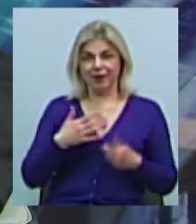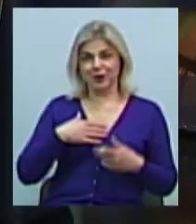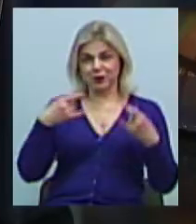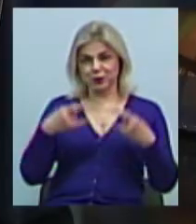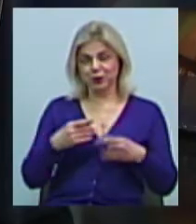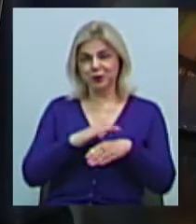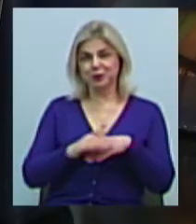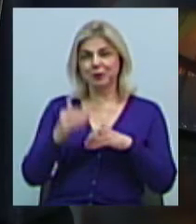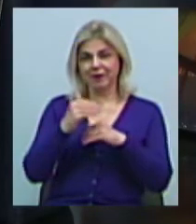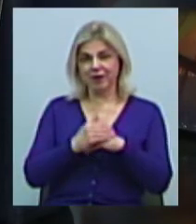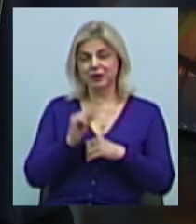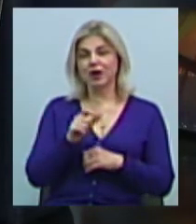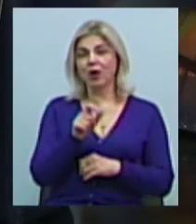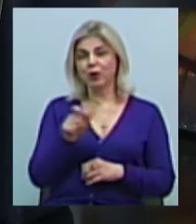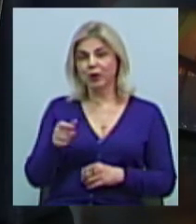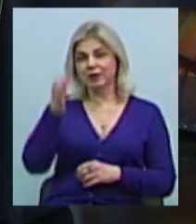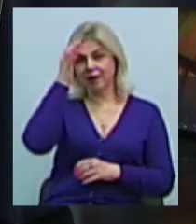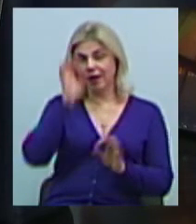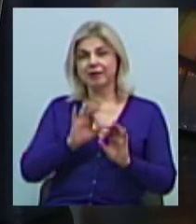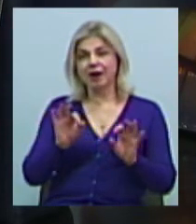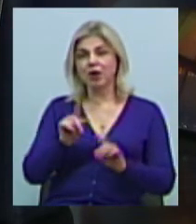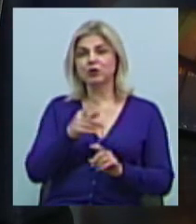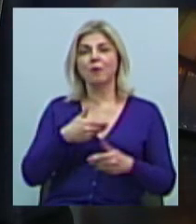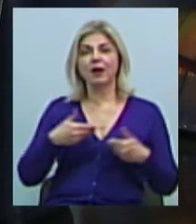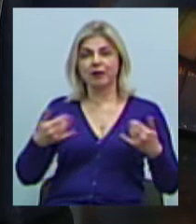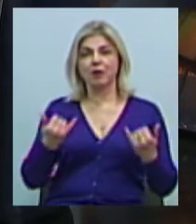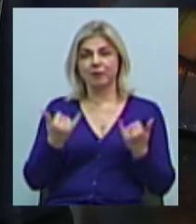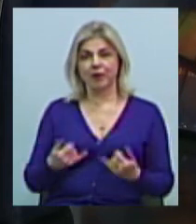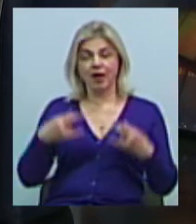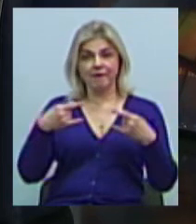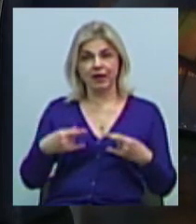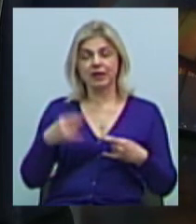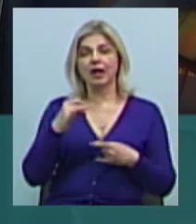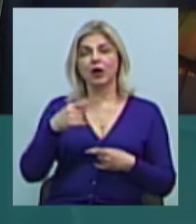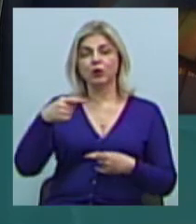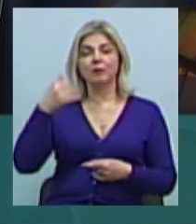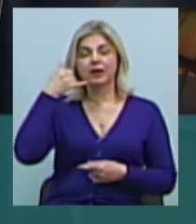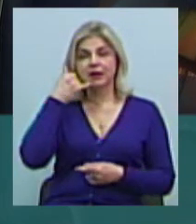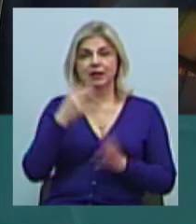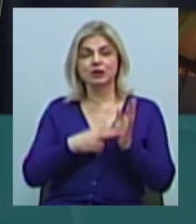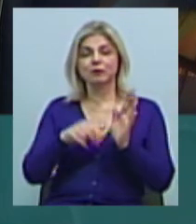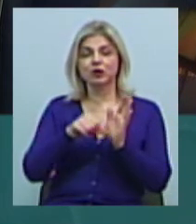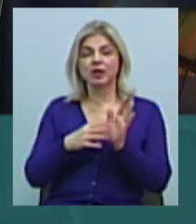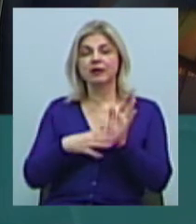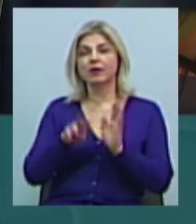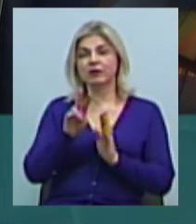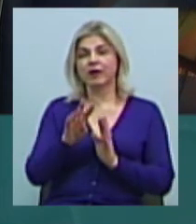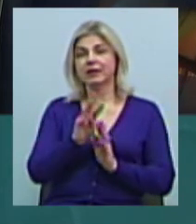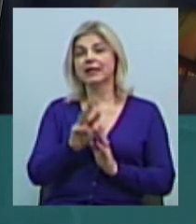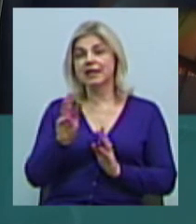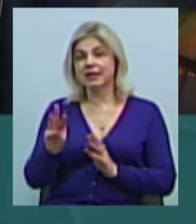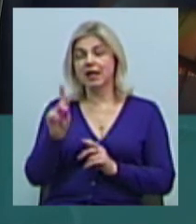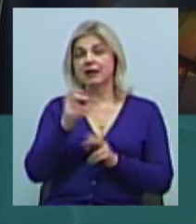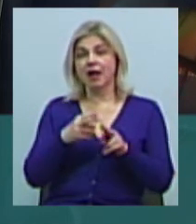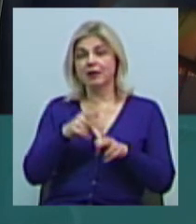вечір. А глядачам я нагадую, що ми працюємо в прямому ефірі. Наш контактний телефон 76 92 33. Саме за цим